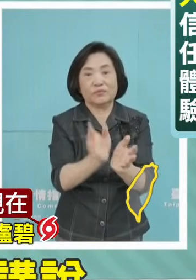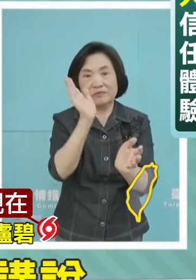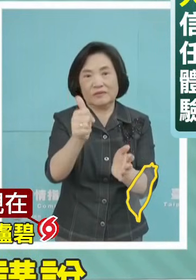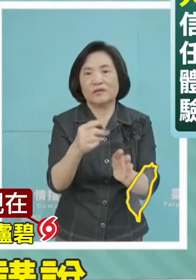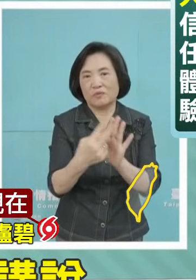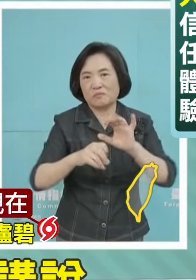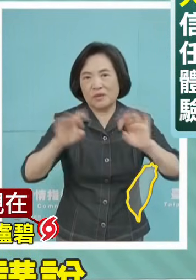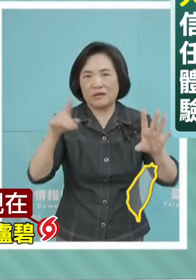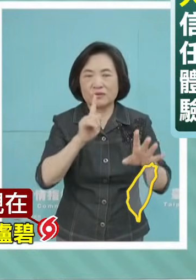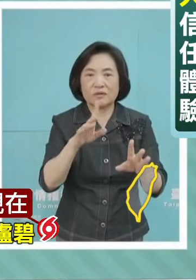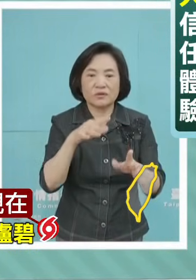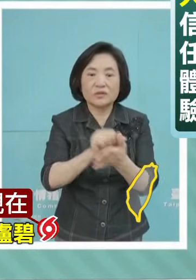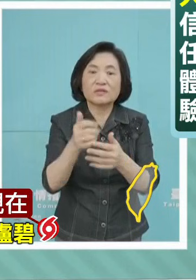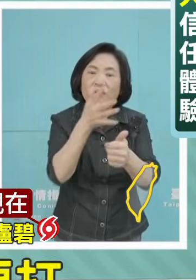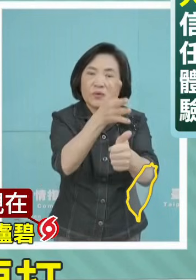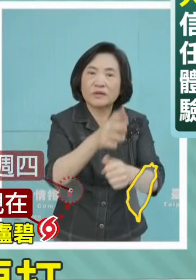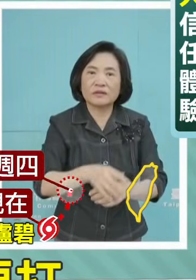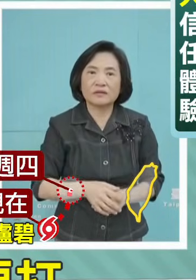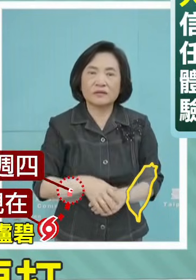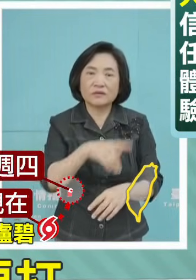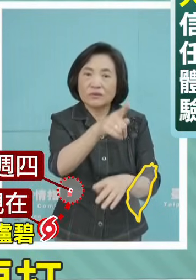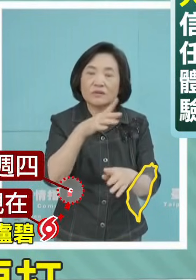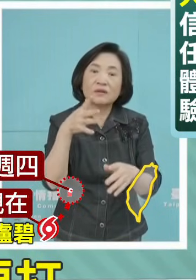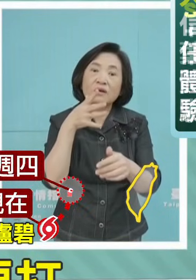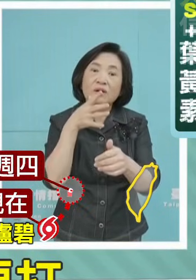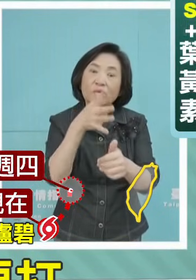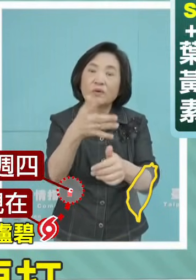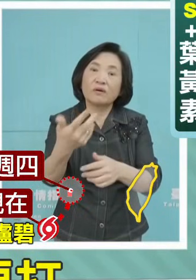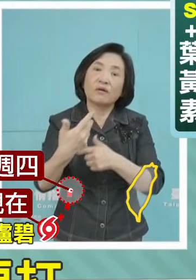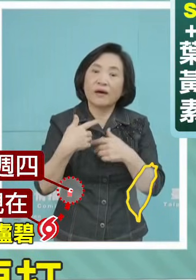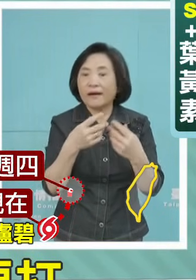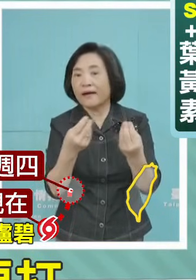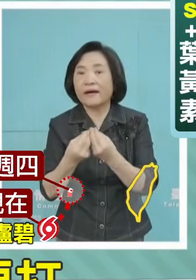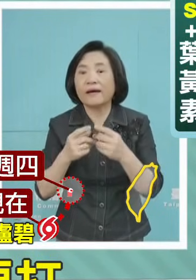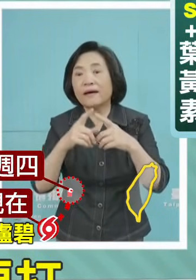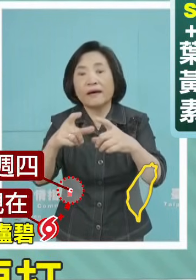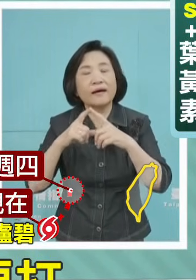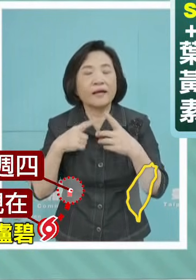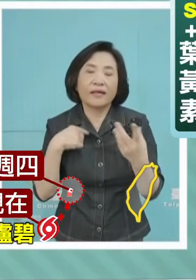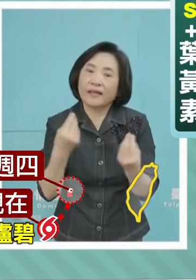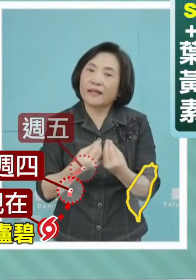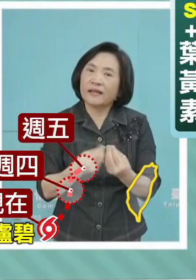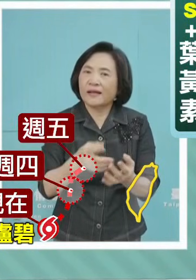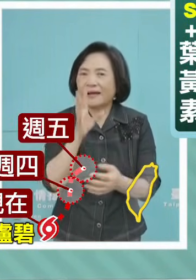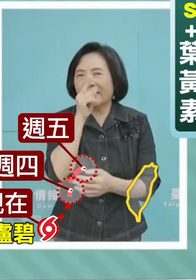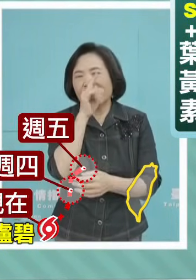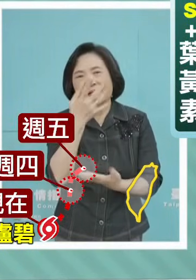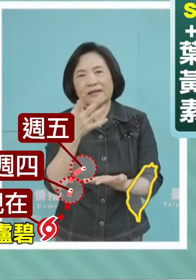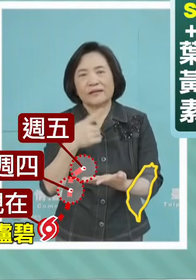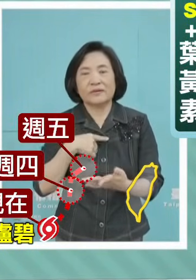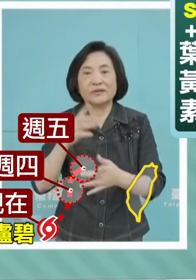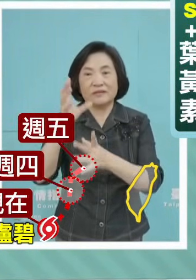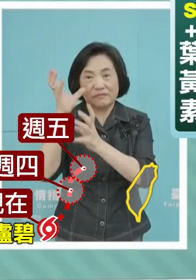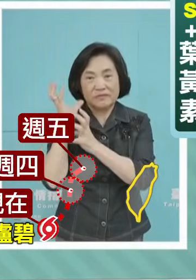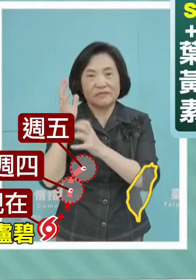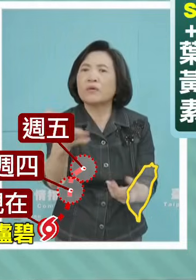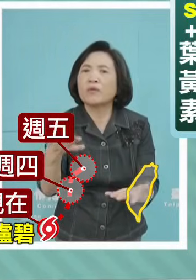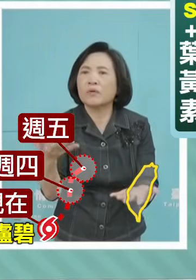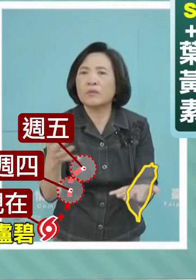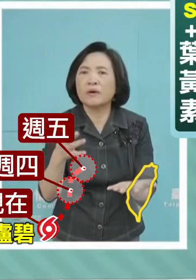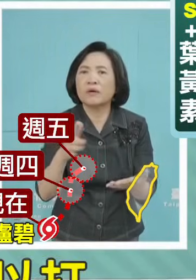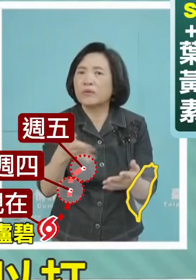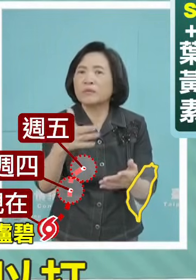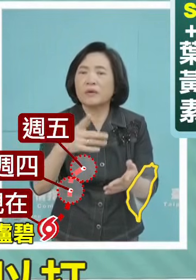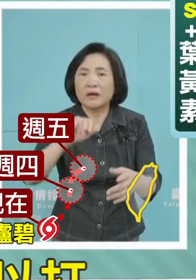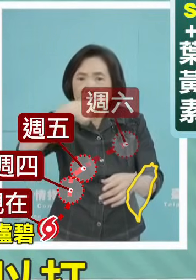说，有记者问他，他就说你不打，别人要打嘛。我跟你讲哦，执政不可以这么傲慢。那